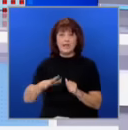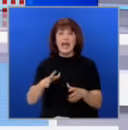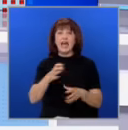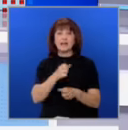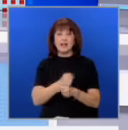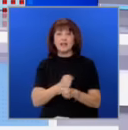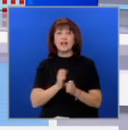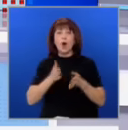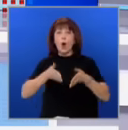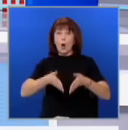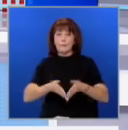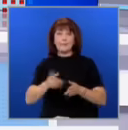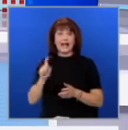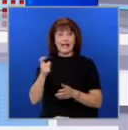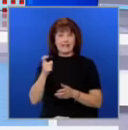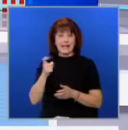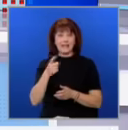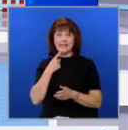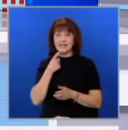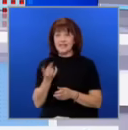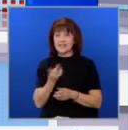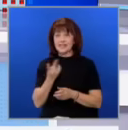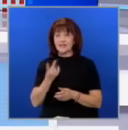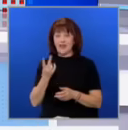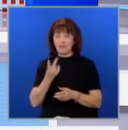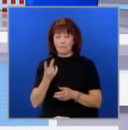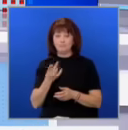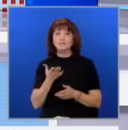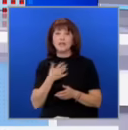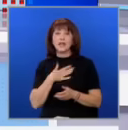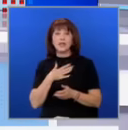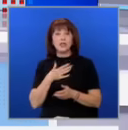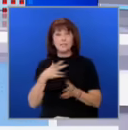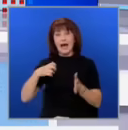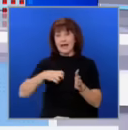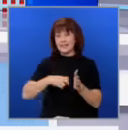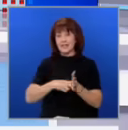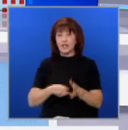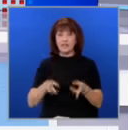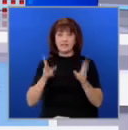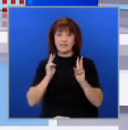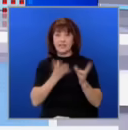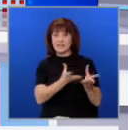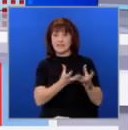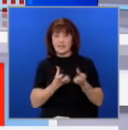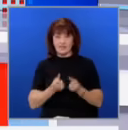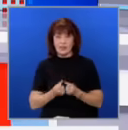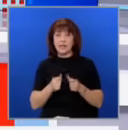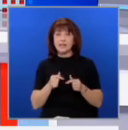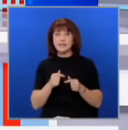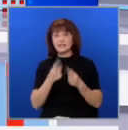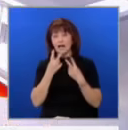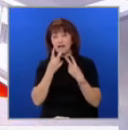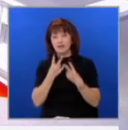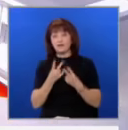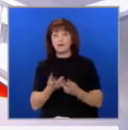задържан и плавателен съд на Гайтански. И за двете превозни средства има разрешение от съда да бъдат иззети. Сега с повече